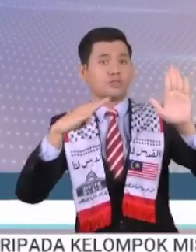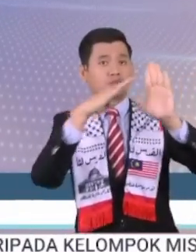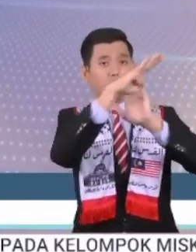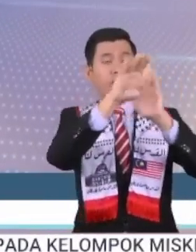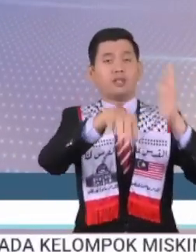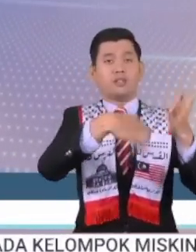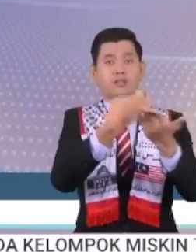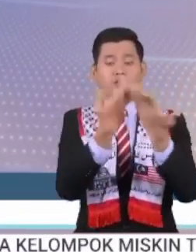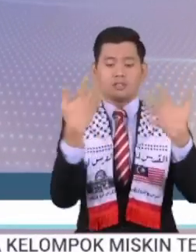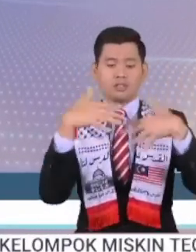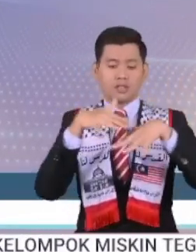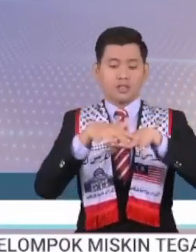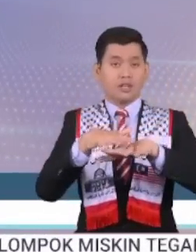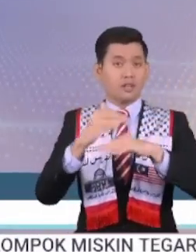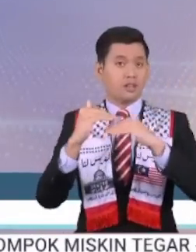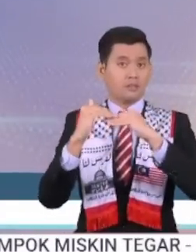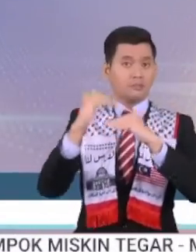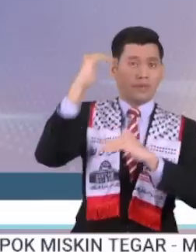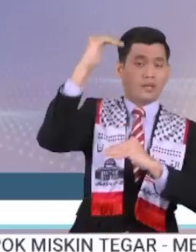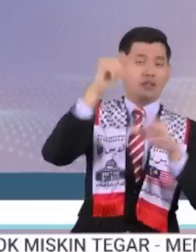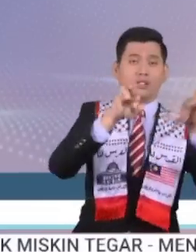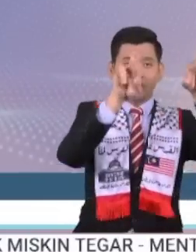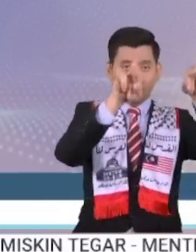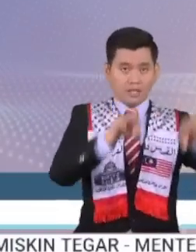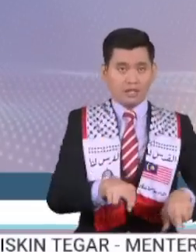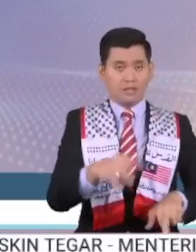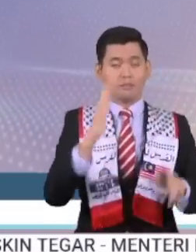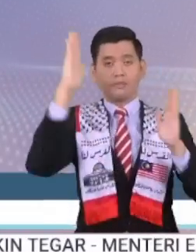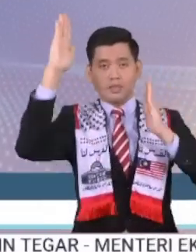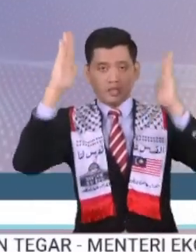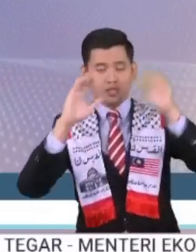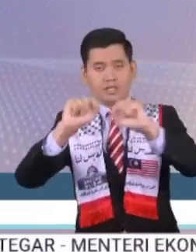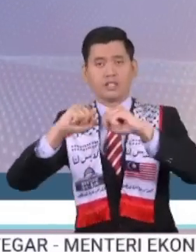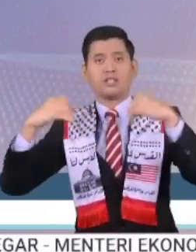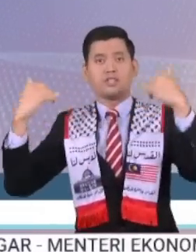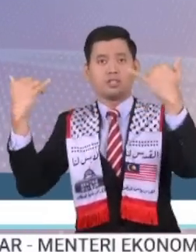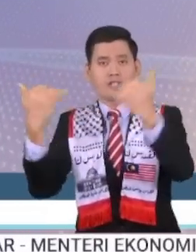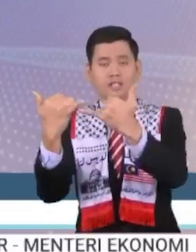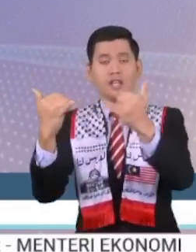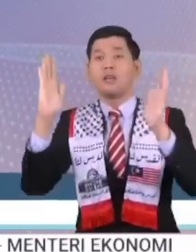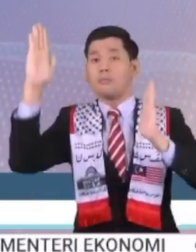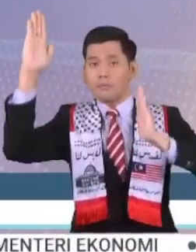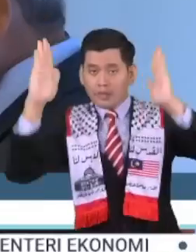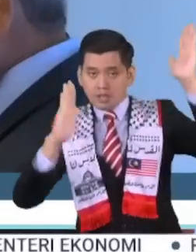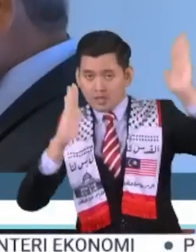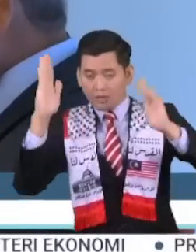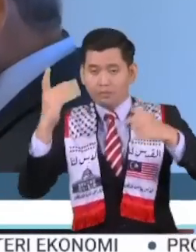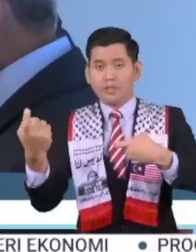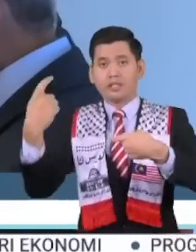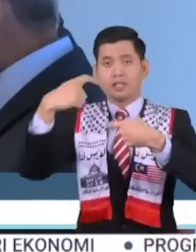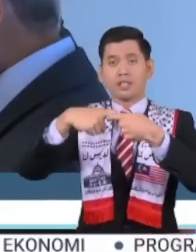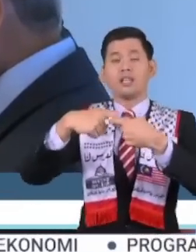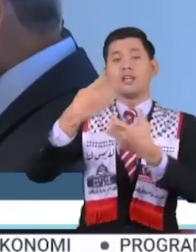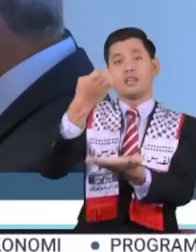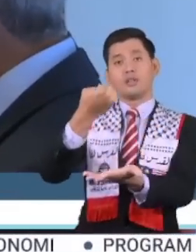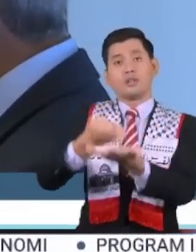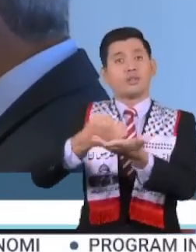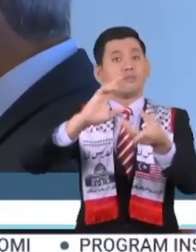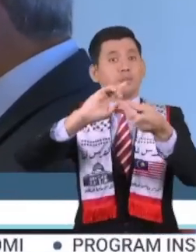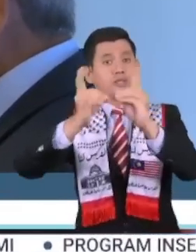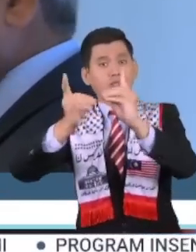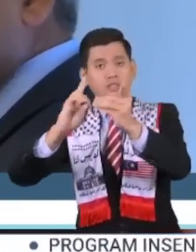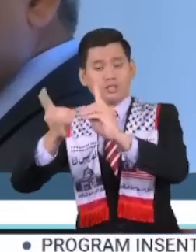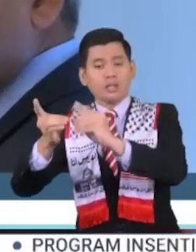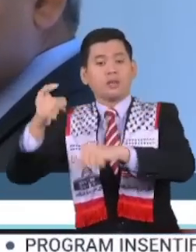lebih ramai rakyat Malaysia serta syarikat tempatan menerusi ekonomi digital. Menerusi kenyataan selepas pertemuan dengan Perdana Menteri di